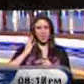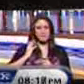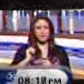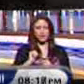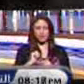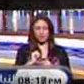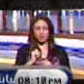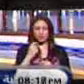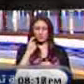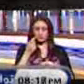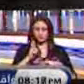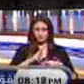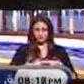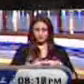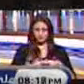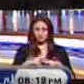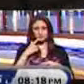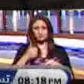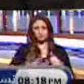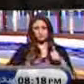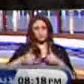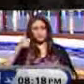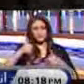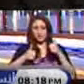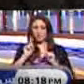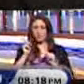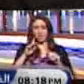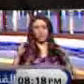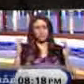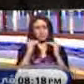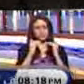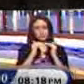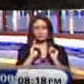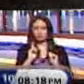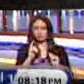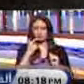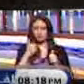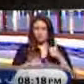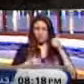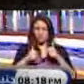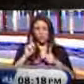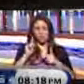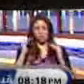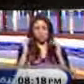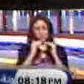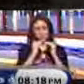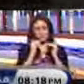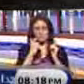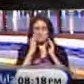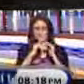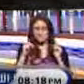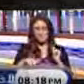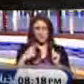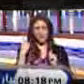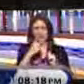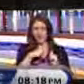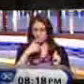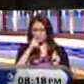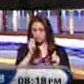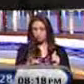عمرو، إنه لا يوجد تمييز ضد المصريين، لا يوجد استهداف للمصريين كمصريين على الإطلاق.